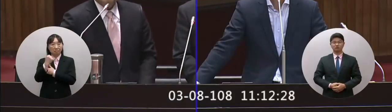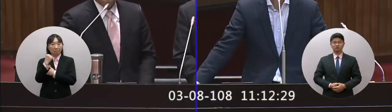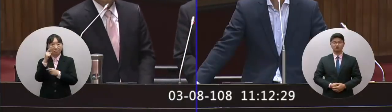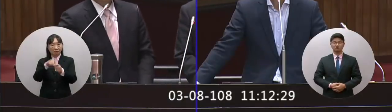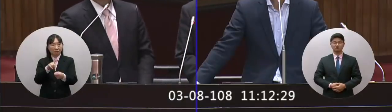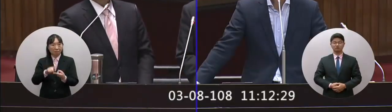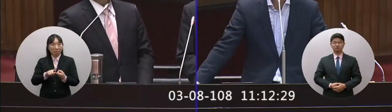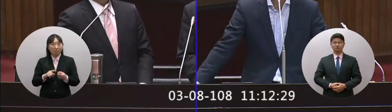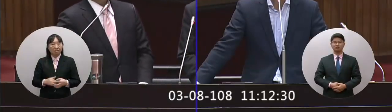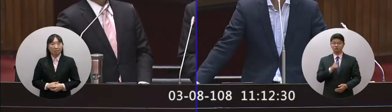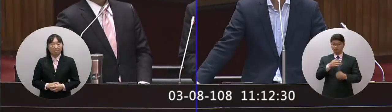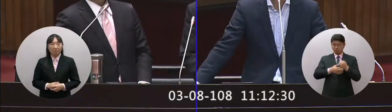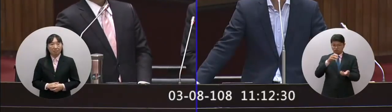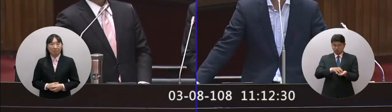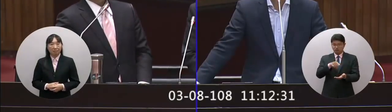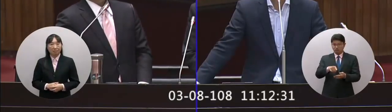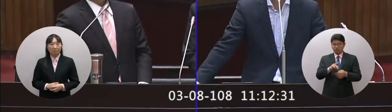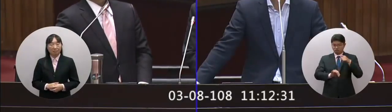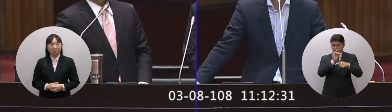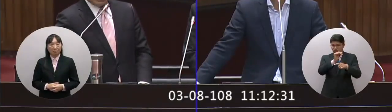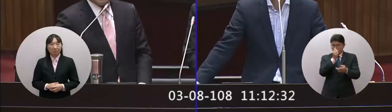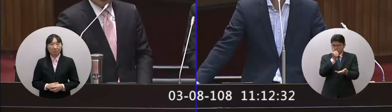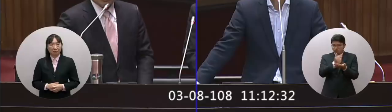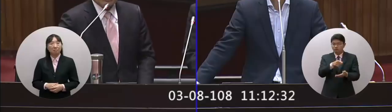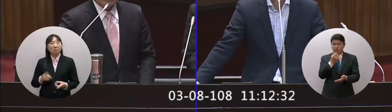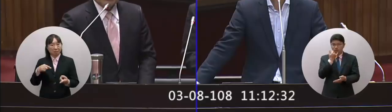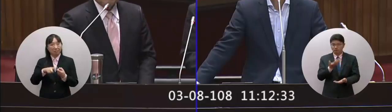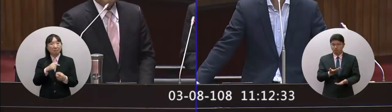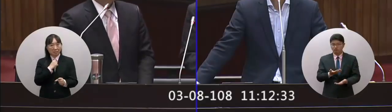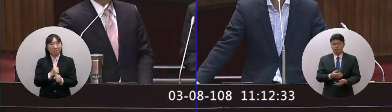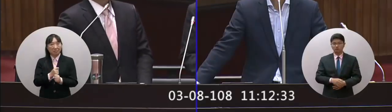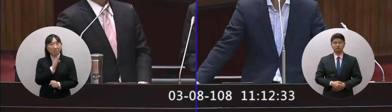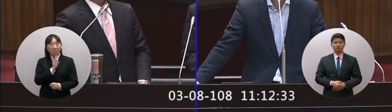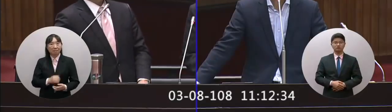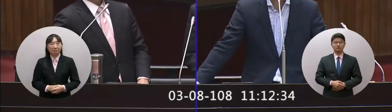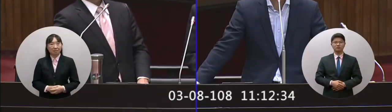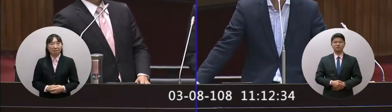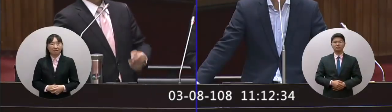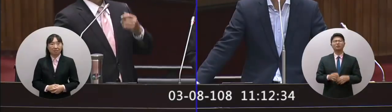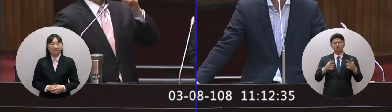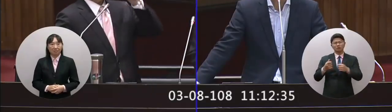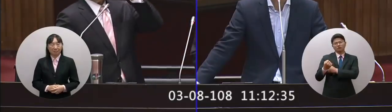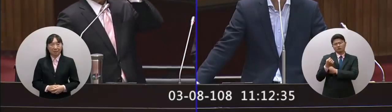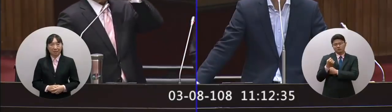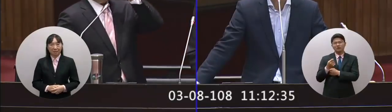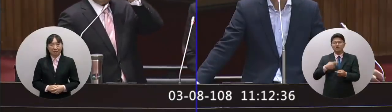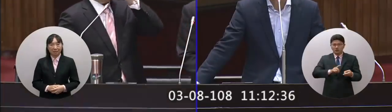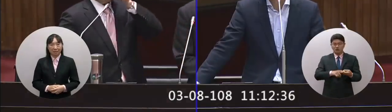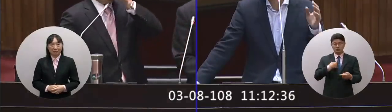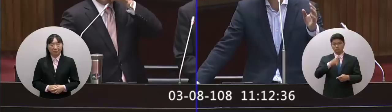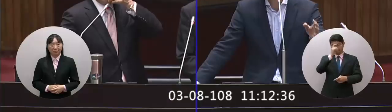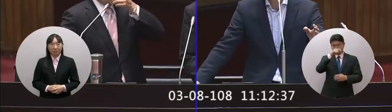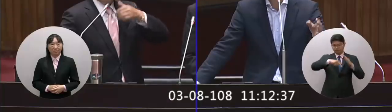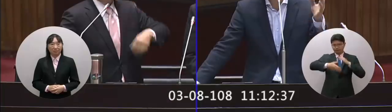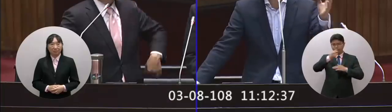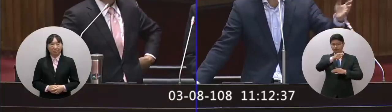目标。 可不可以保证一定可以达标？ 这应该要做的。 不是努力，应该我要院